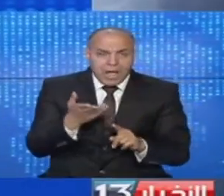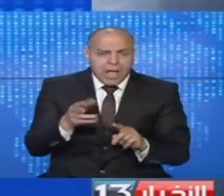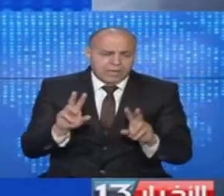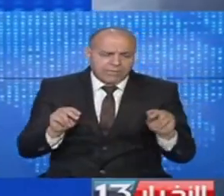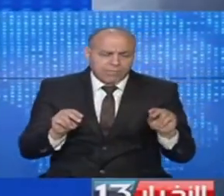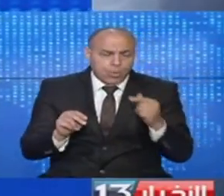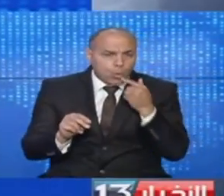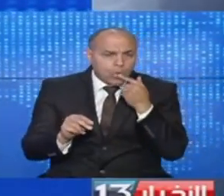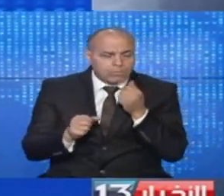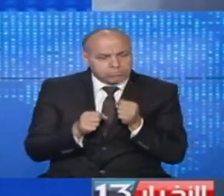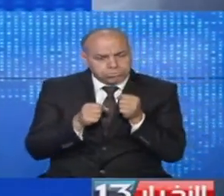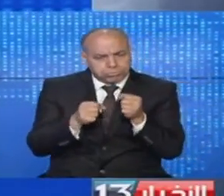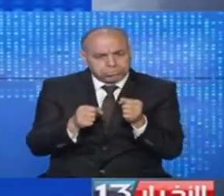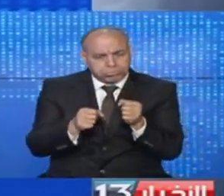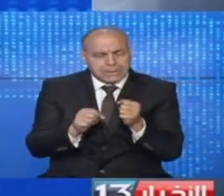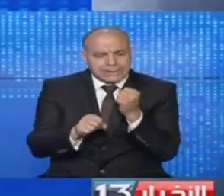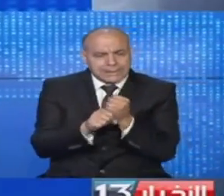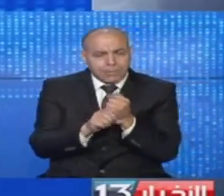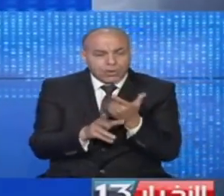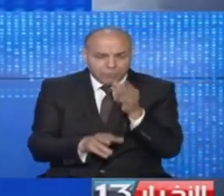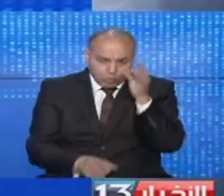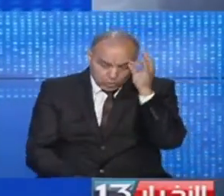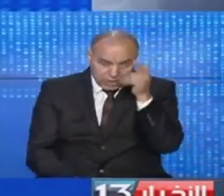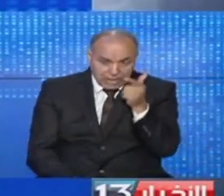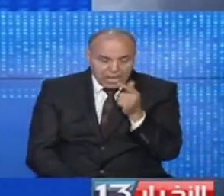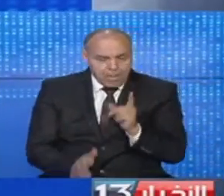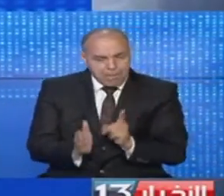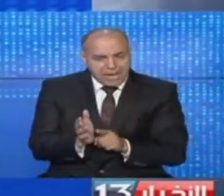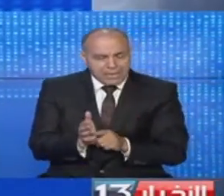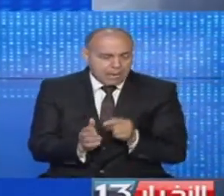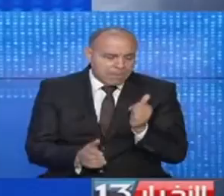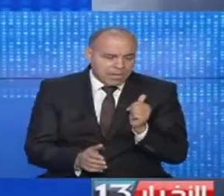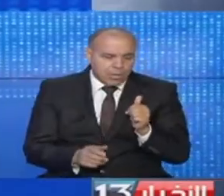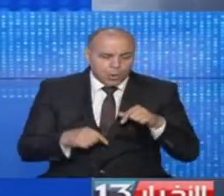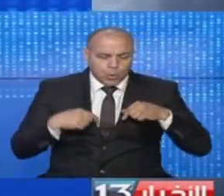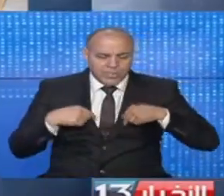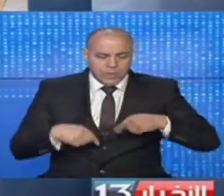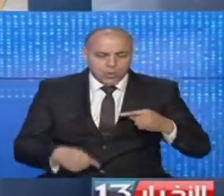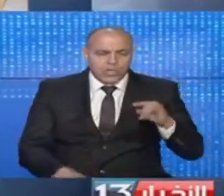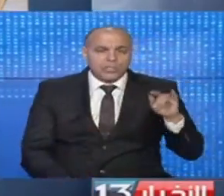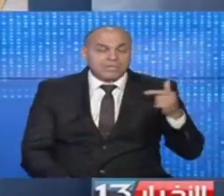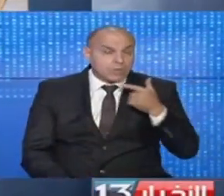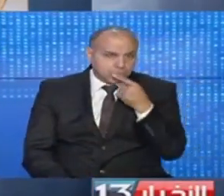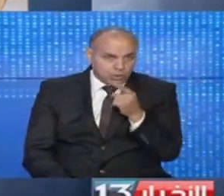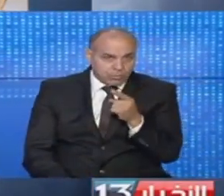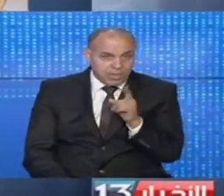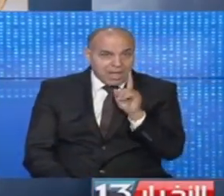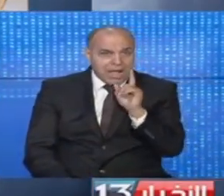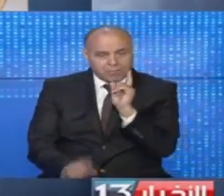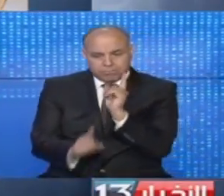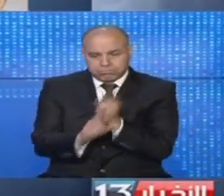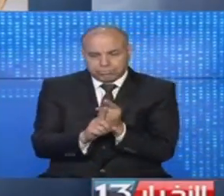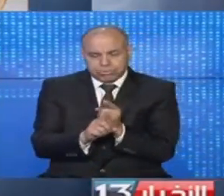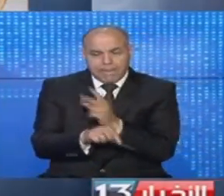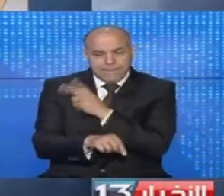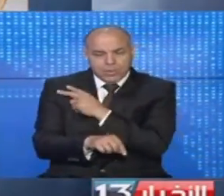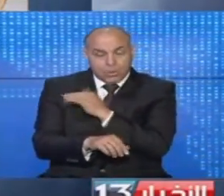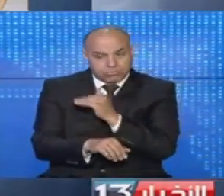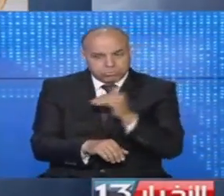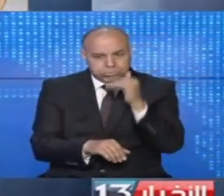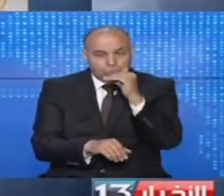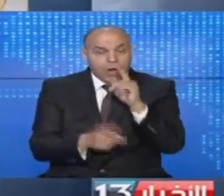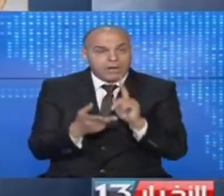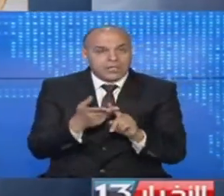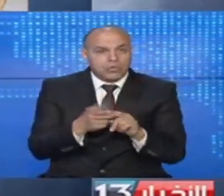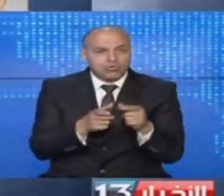السواء التي تعتزم الاستثمار في تونس، ذلك ما أكده أمس رئيس الحكومة هشام مشيشي خلال لقائه بوفد رفيع